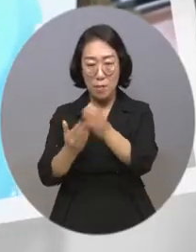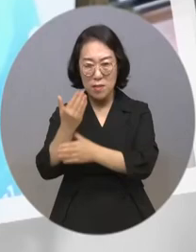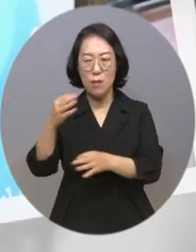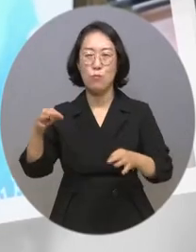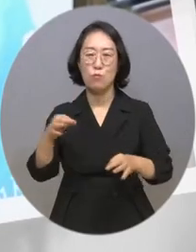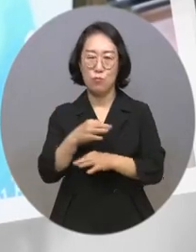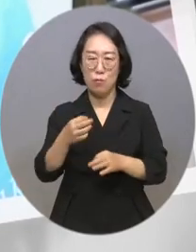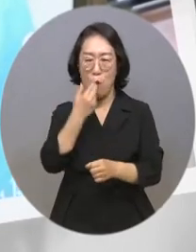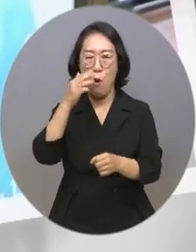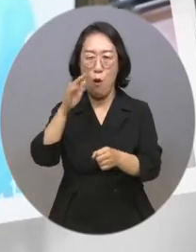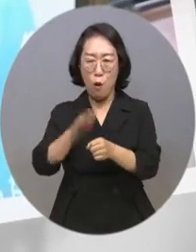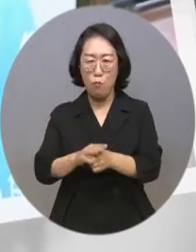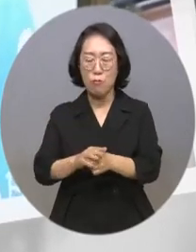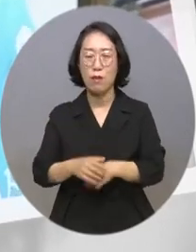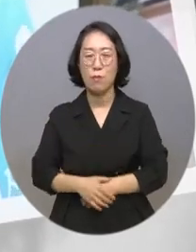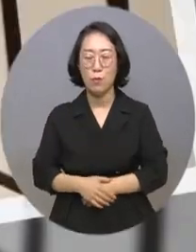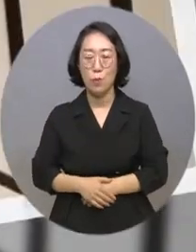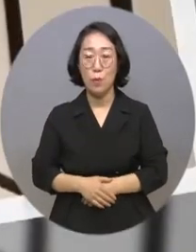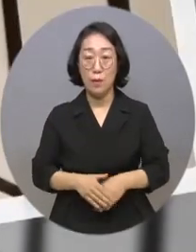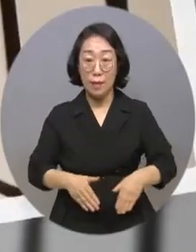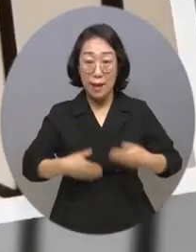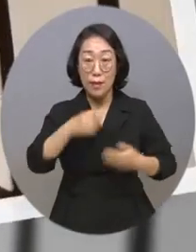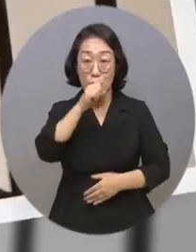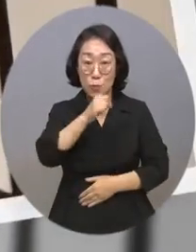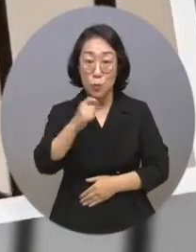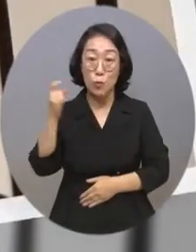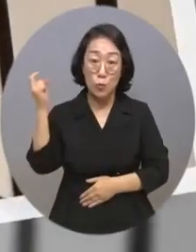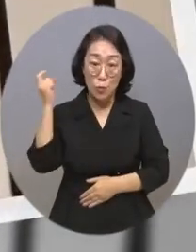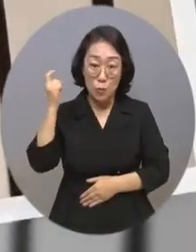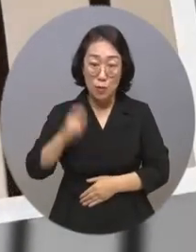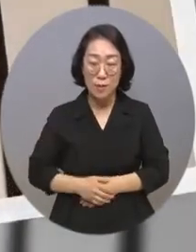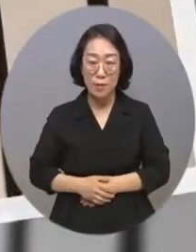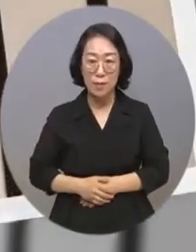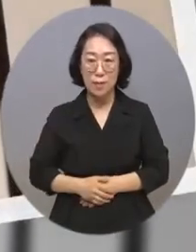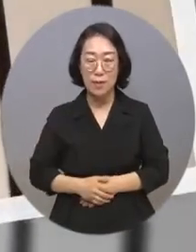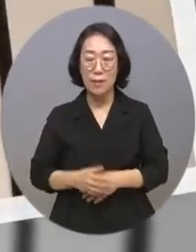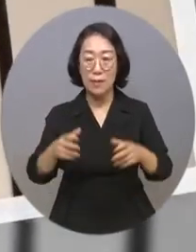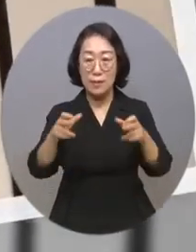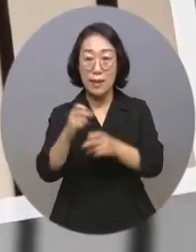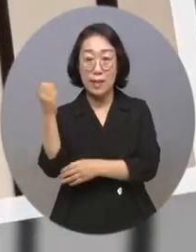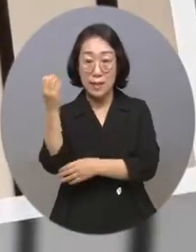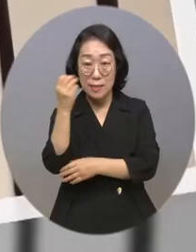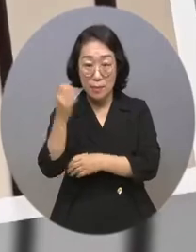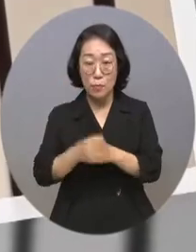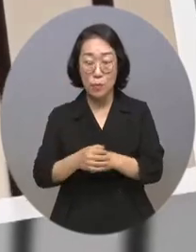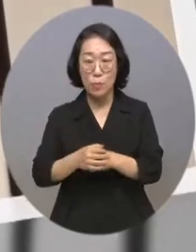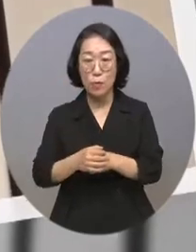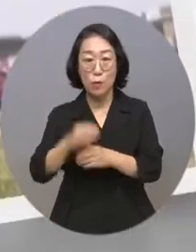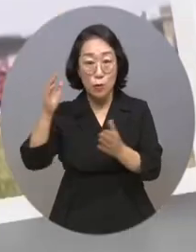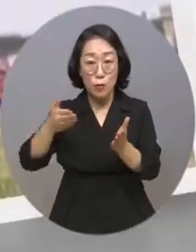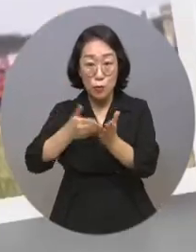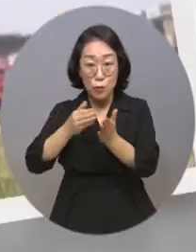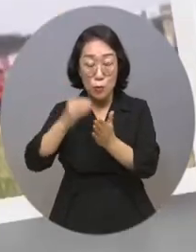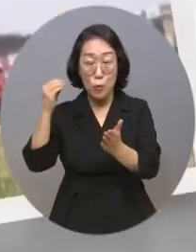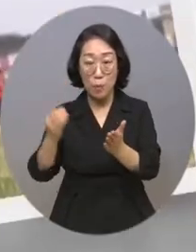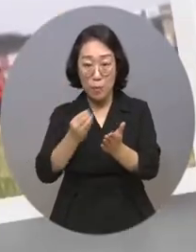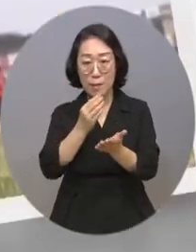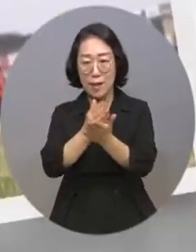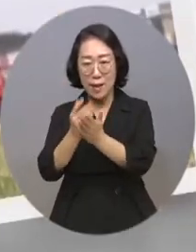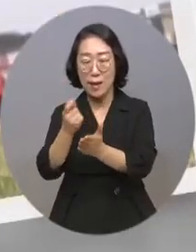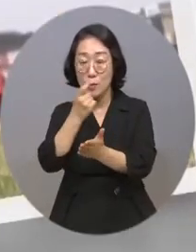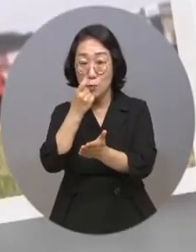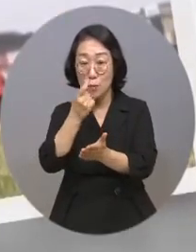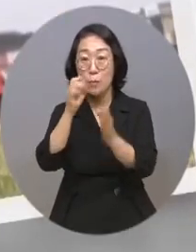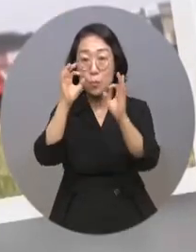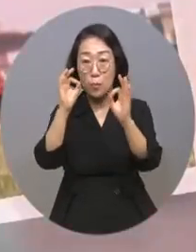사례부터 억울한 사연, 따뜻한 미담까지 장애인신문과 웰페어뉴스 홈페이지를 통해 보다 다양한 소식을